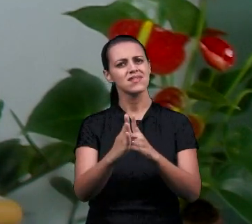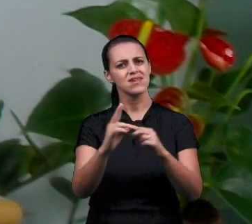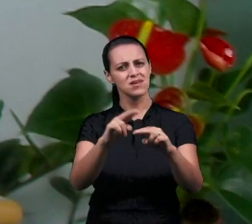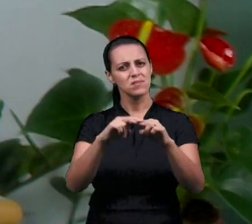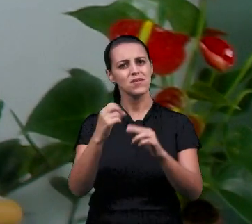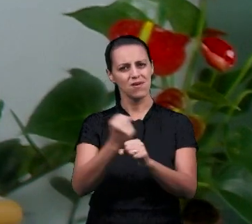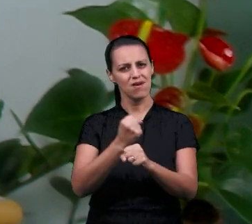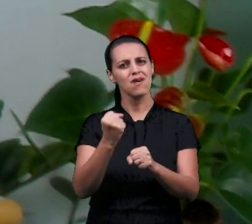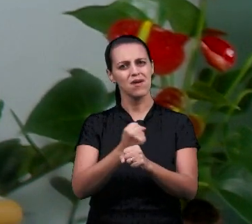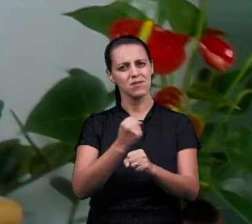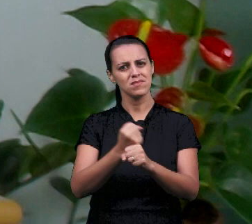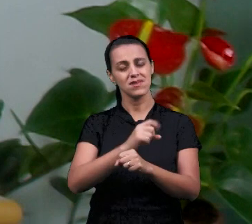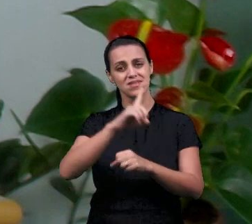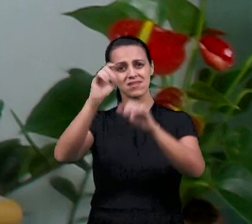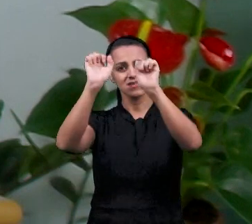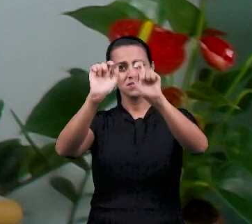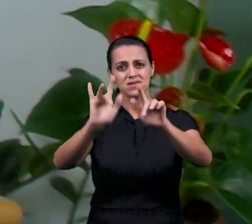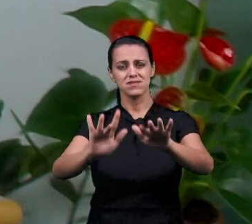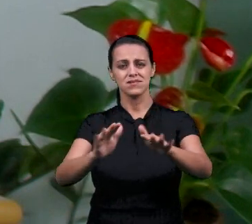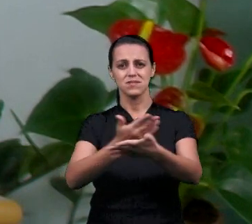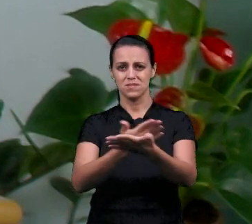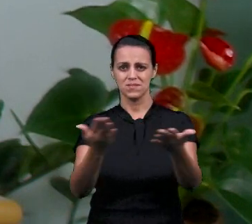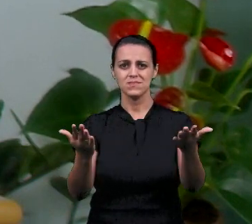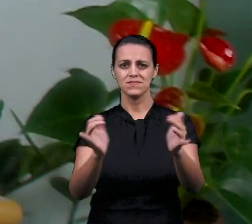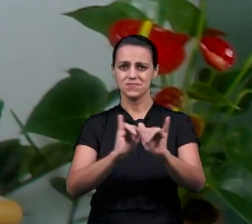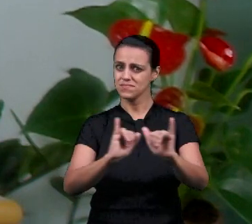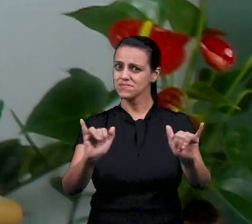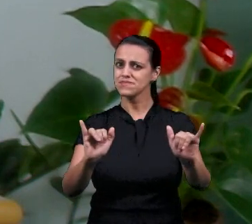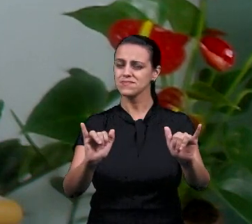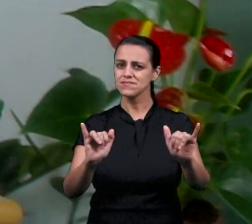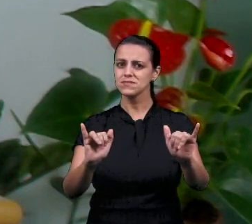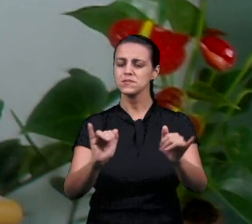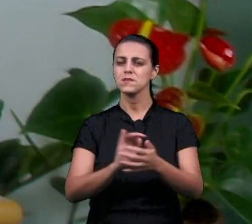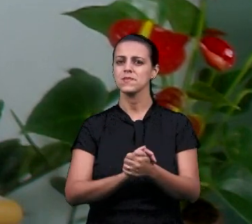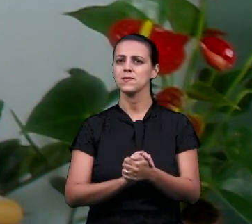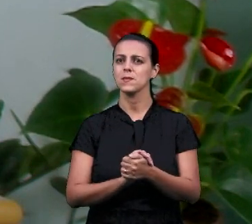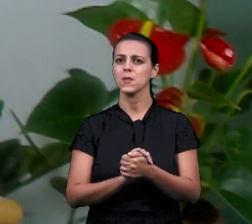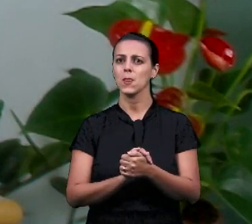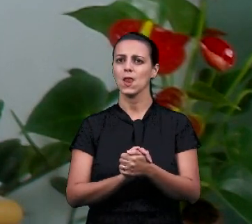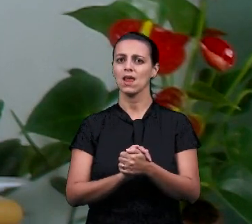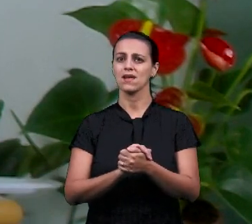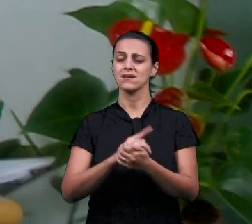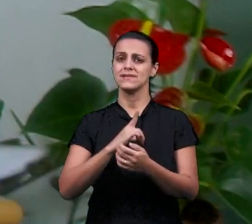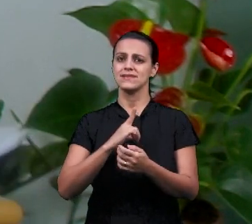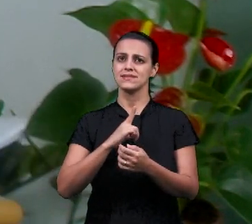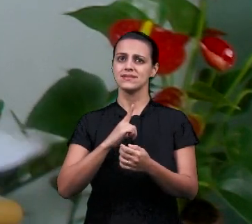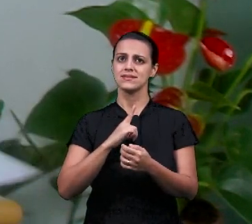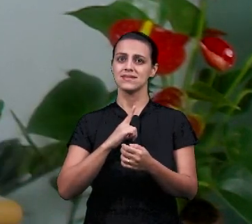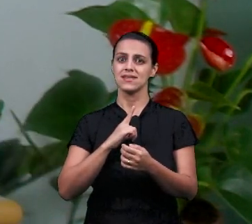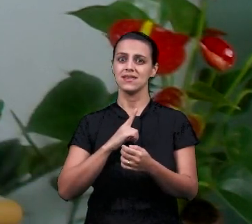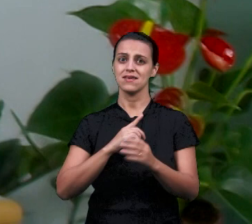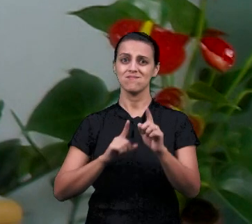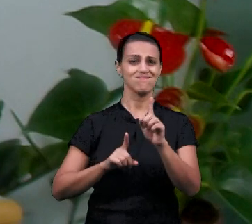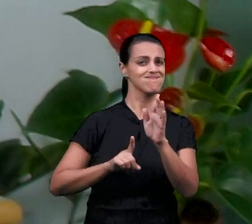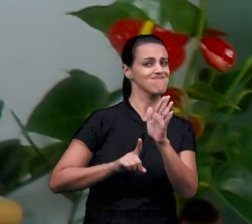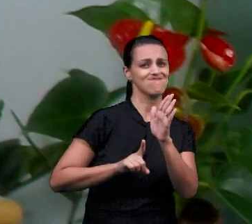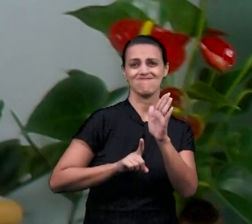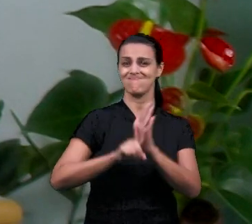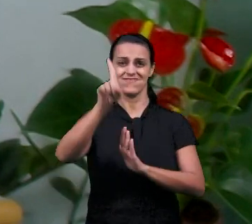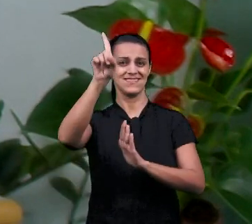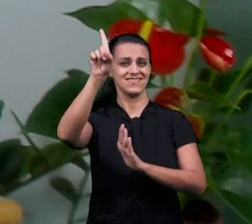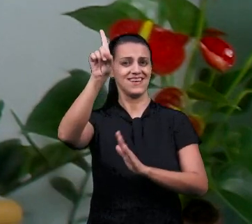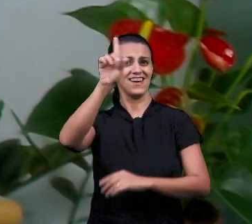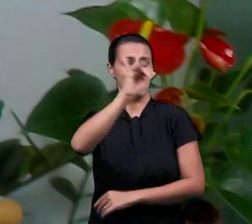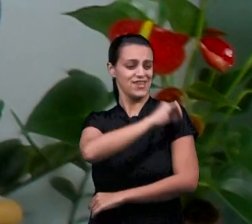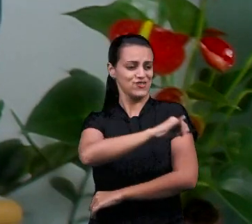Dieu bénisse à tous. En disant une chose, nous avons eu maintenant un record de participation de l'État de Rio de